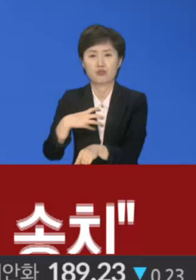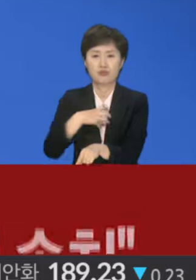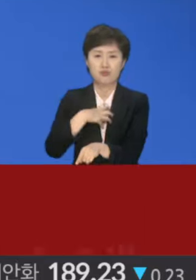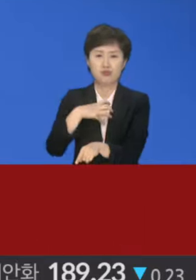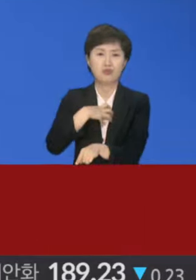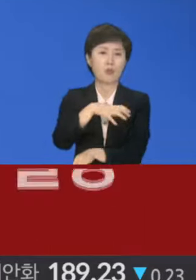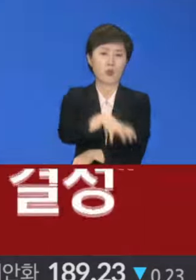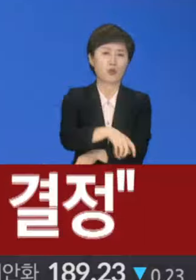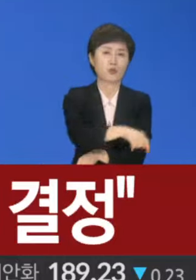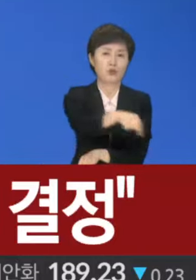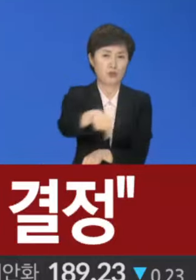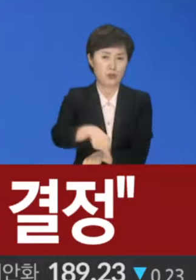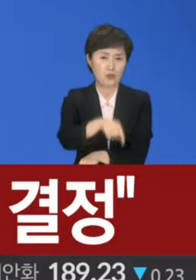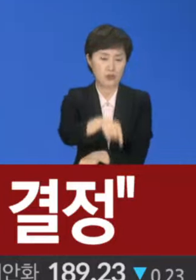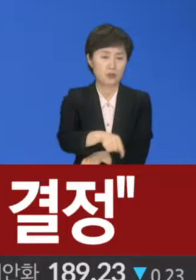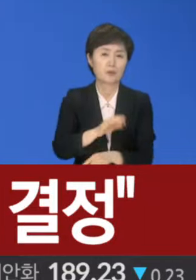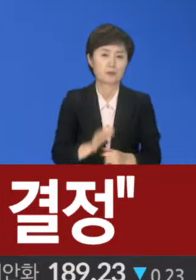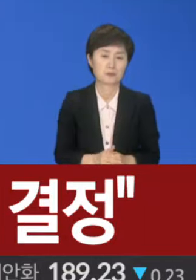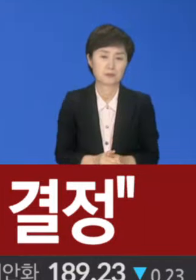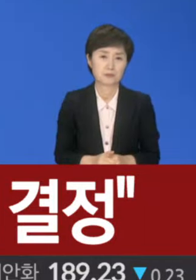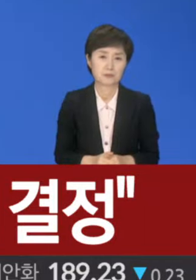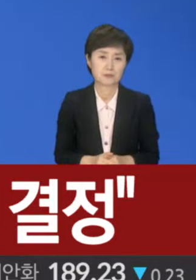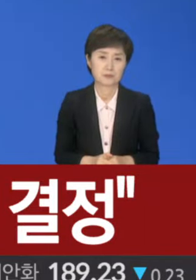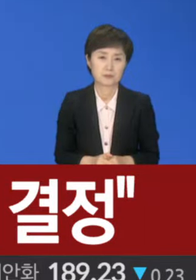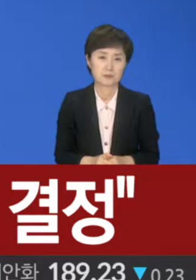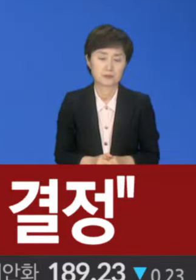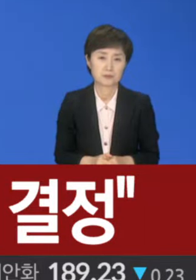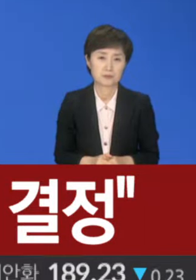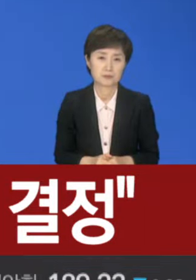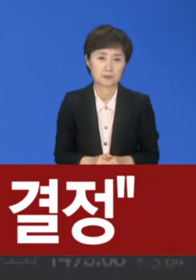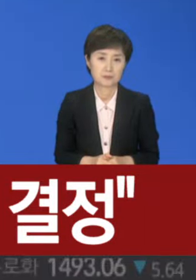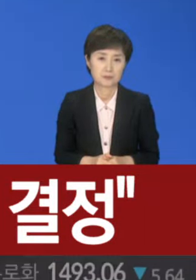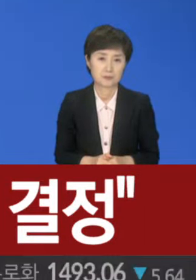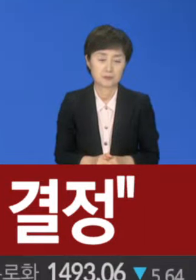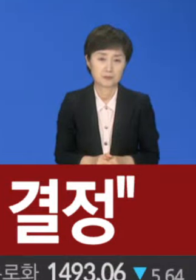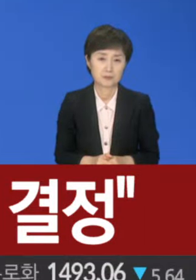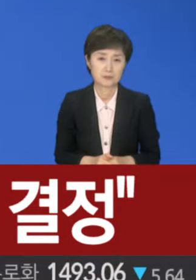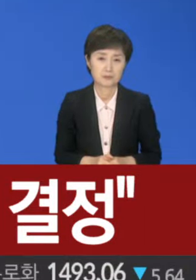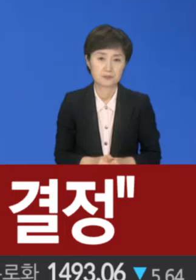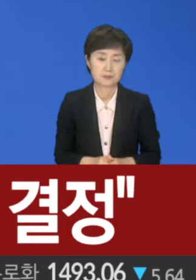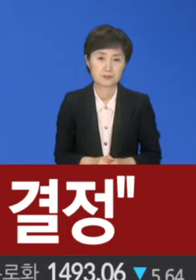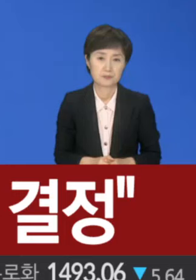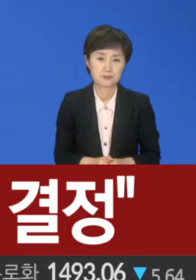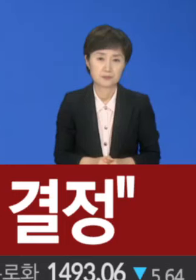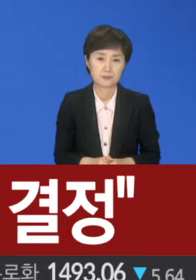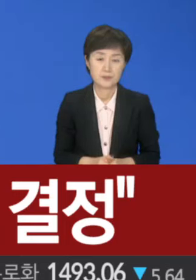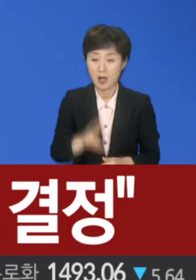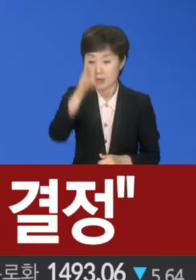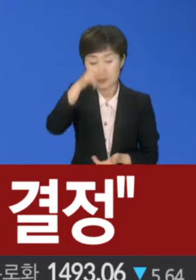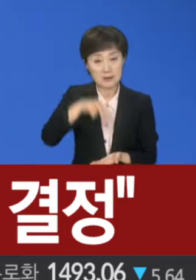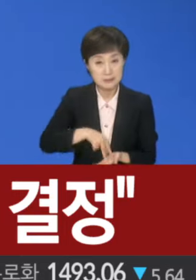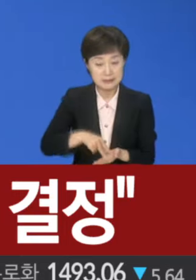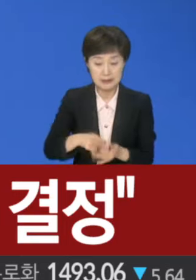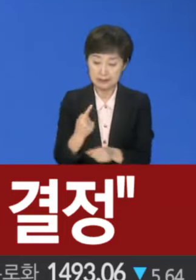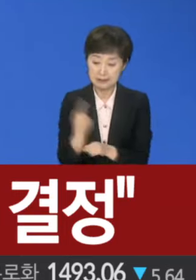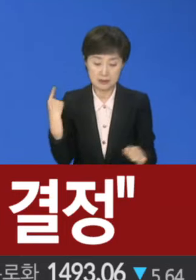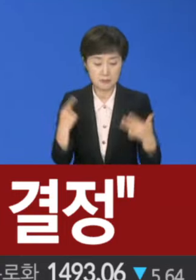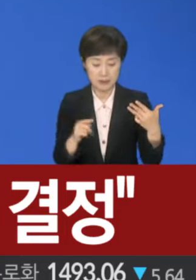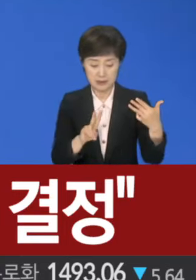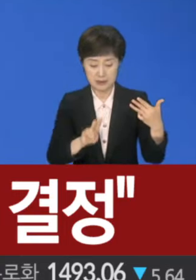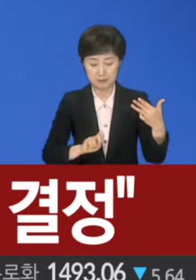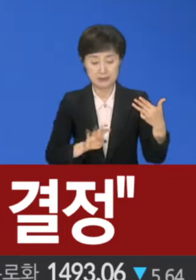있는 위험한 상황이었습니다. 다음은 수사사항을 말씀드리겠습니다. 저희 경찰은 작년 8월